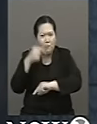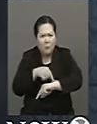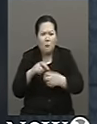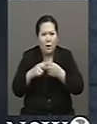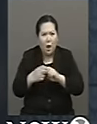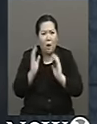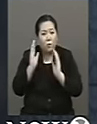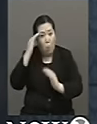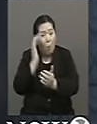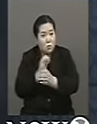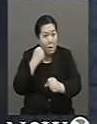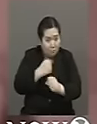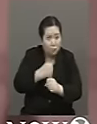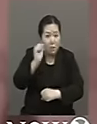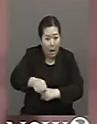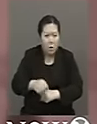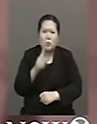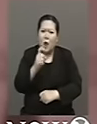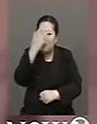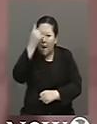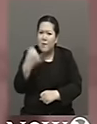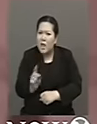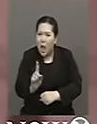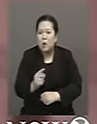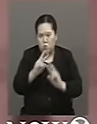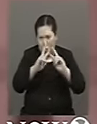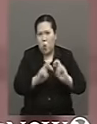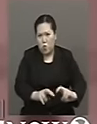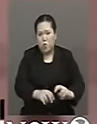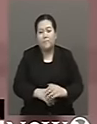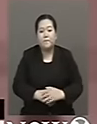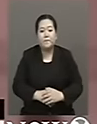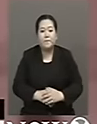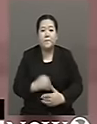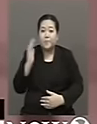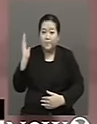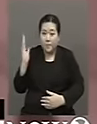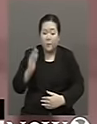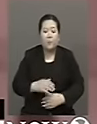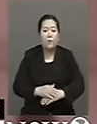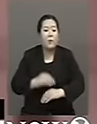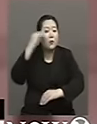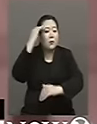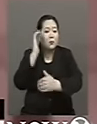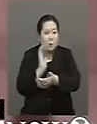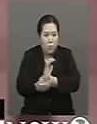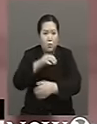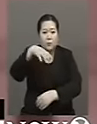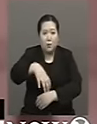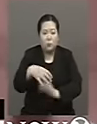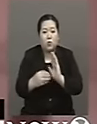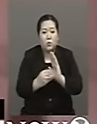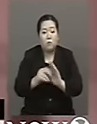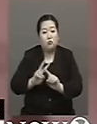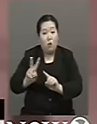ะครับล่าสุดนั้นทางรักษาราชการแทนผู้บัญชาการตำรวจนครบาล2นะครับก็ตั้งคณะ